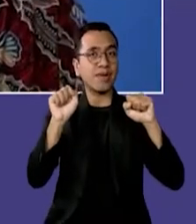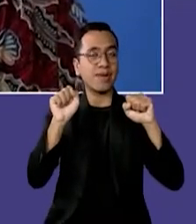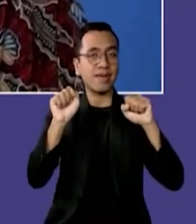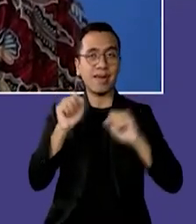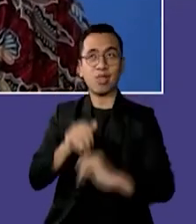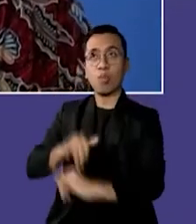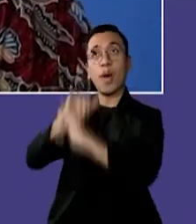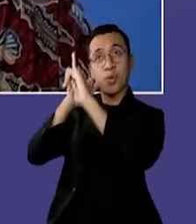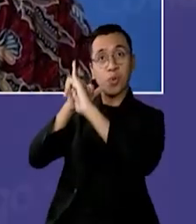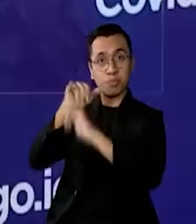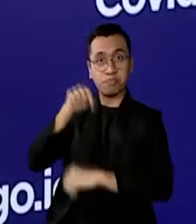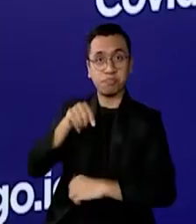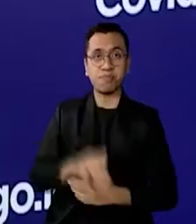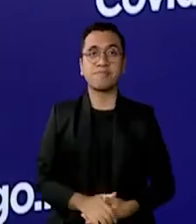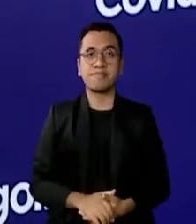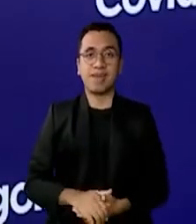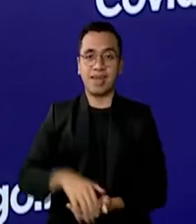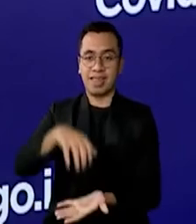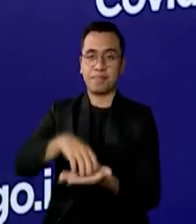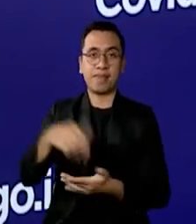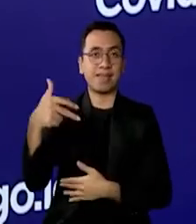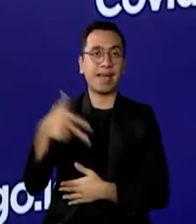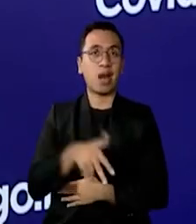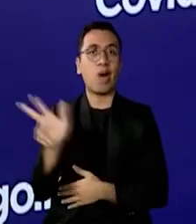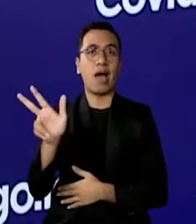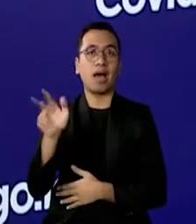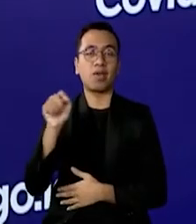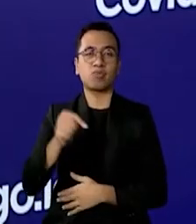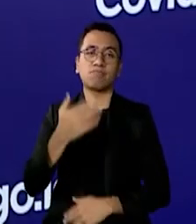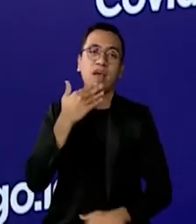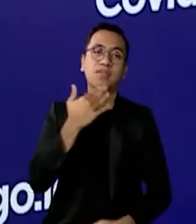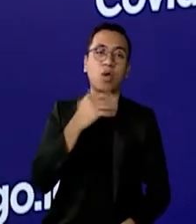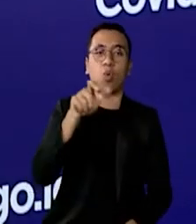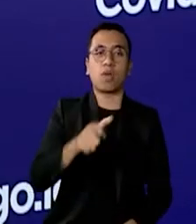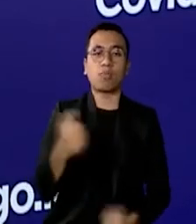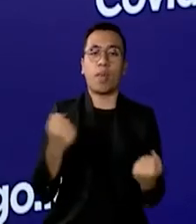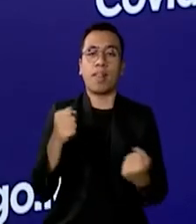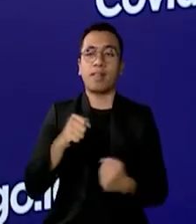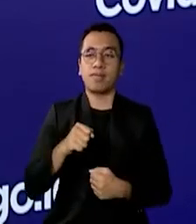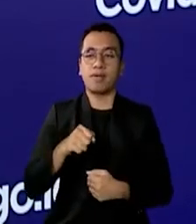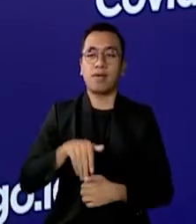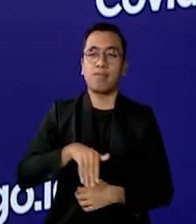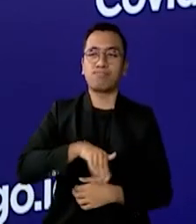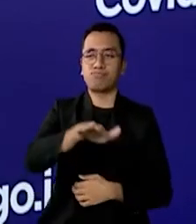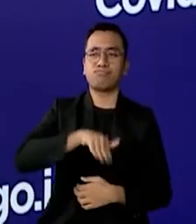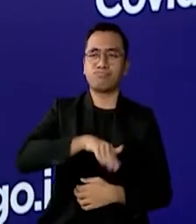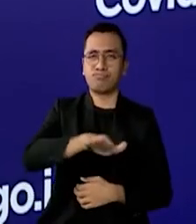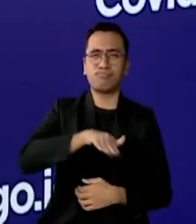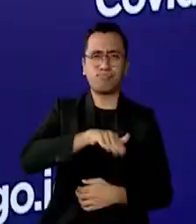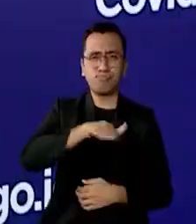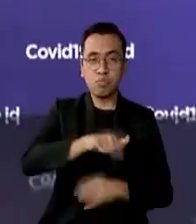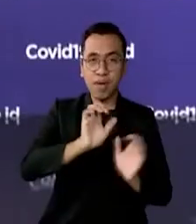labusel inikan Karawang mungkin salah satu jalur yang sering dilintasi mungkin warga Jabodetabek yang ingin bepergian